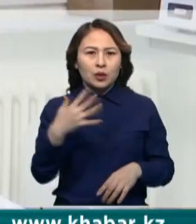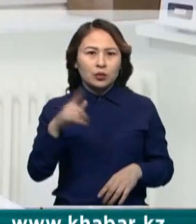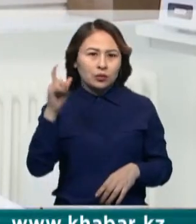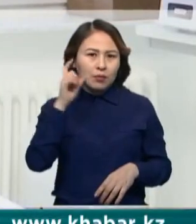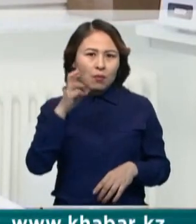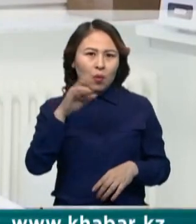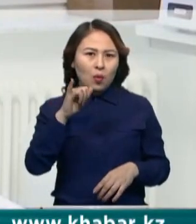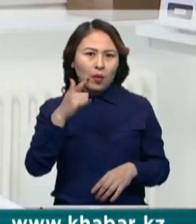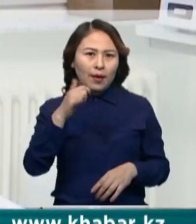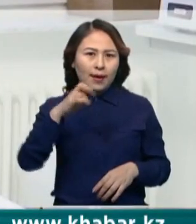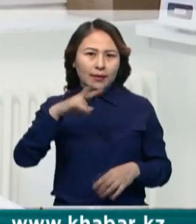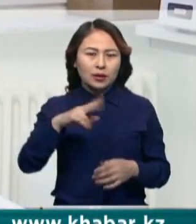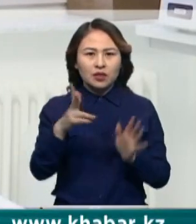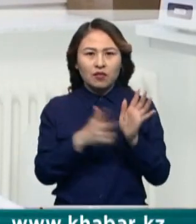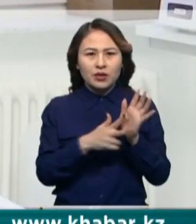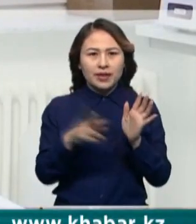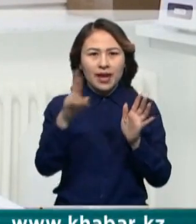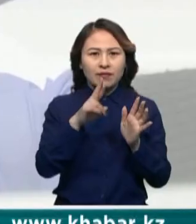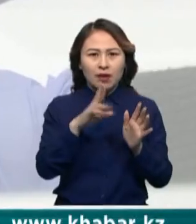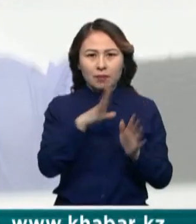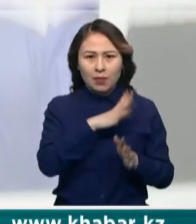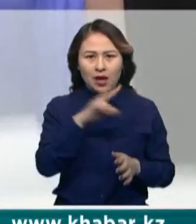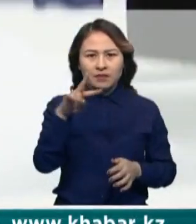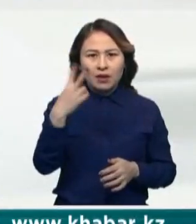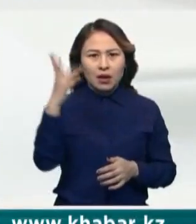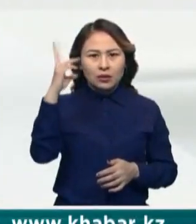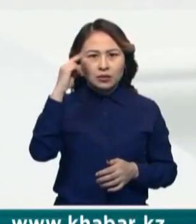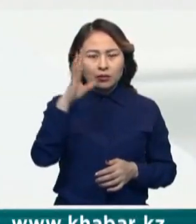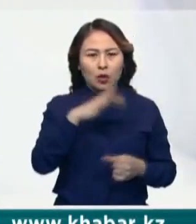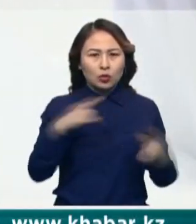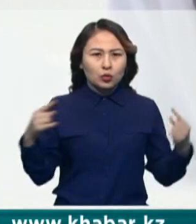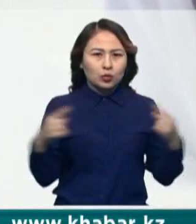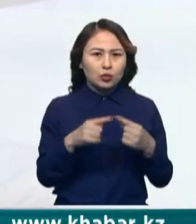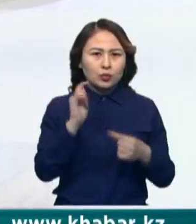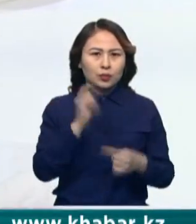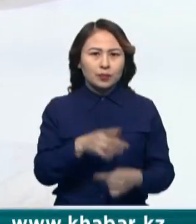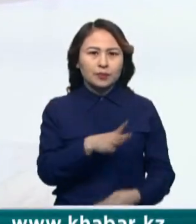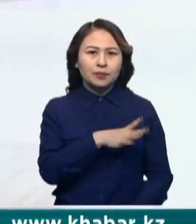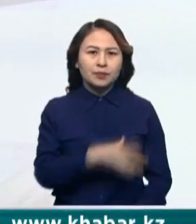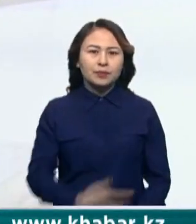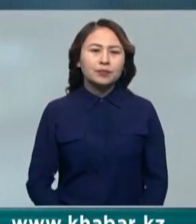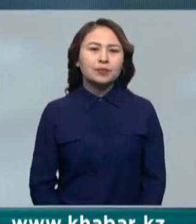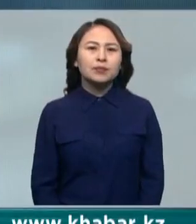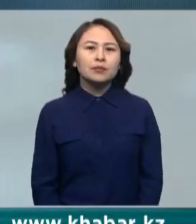Ухан қаласында қаңтардың 8 күні болған, ал 22 күні оған нақты диагноз қойылды.